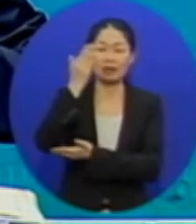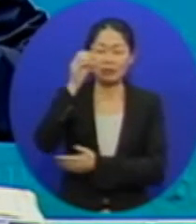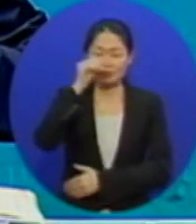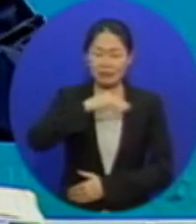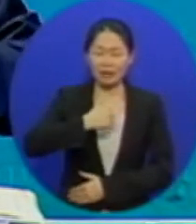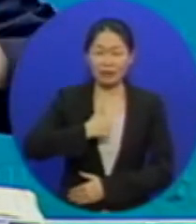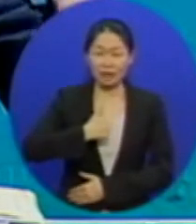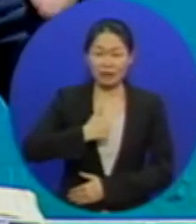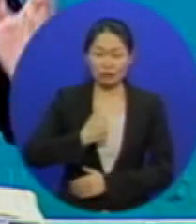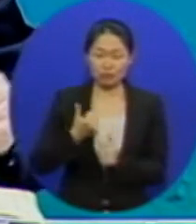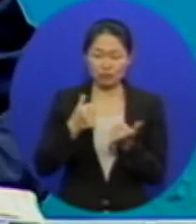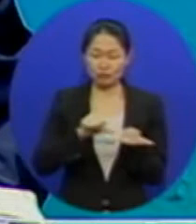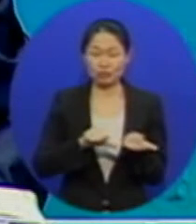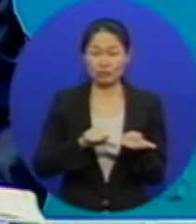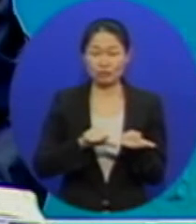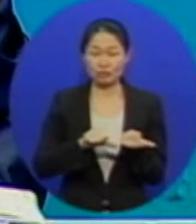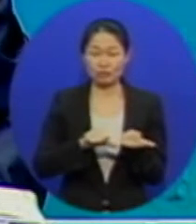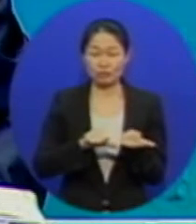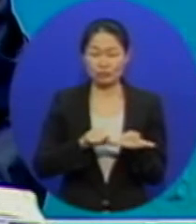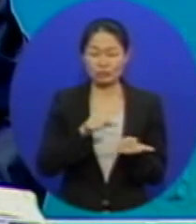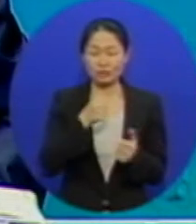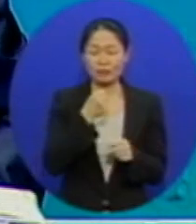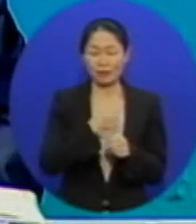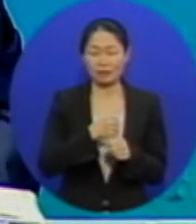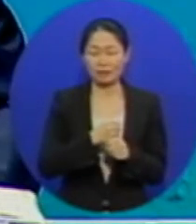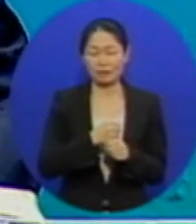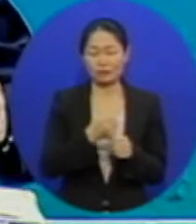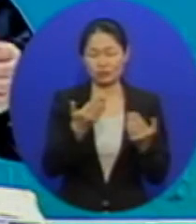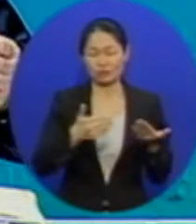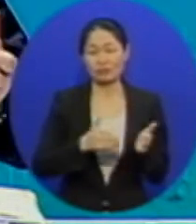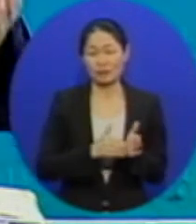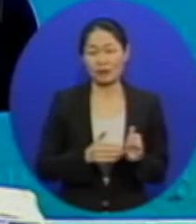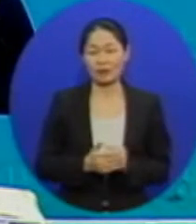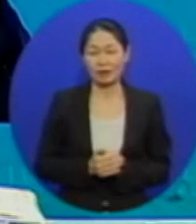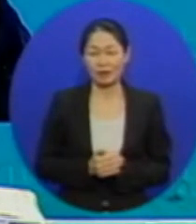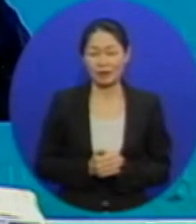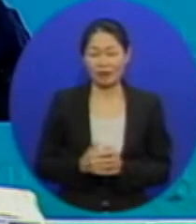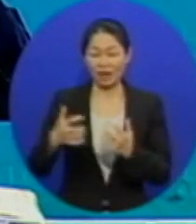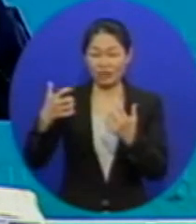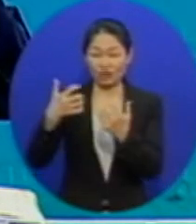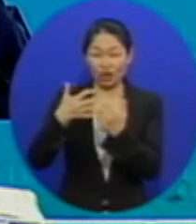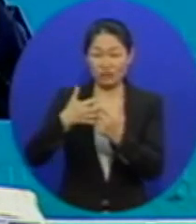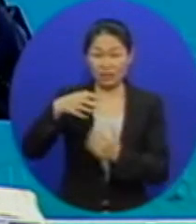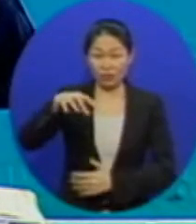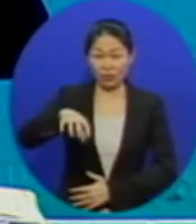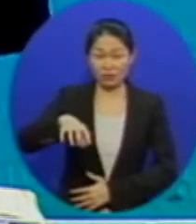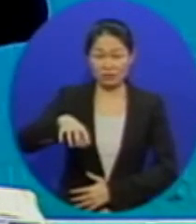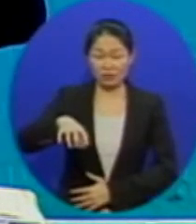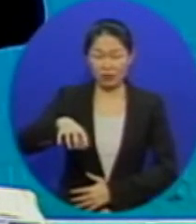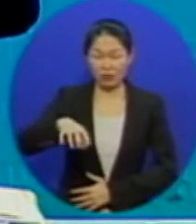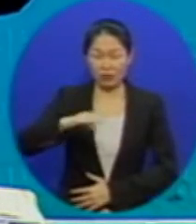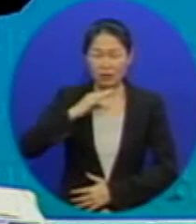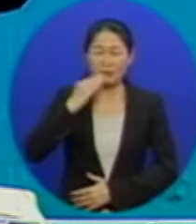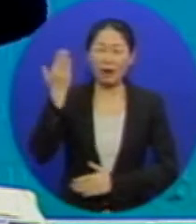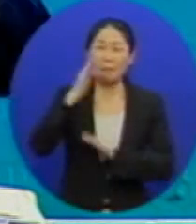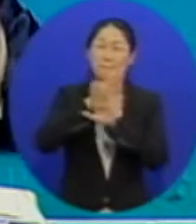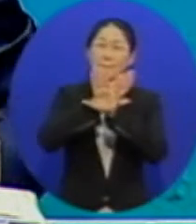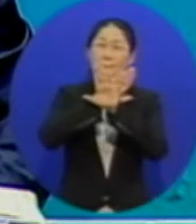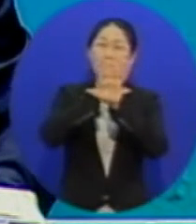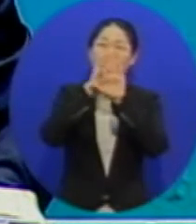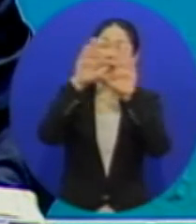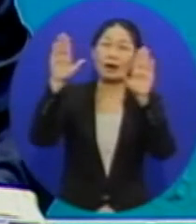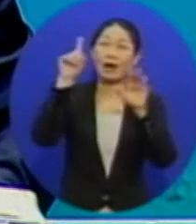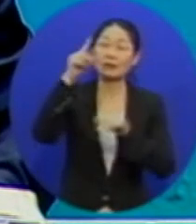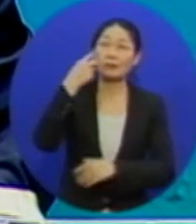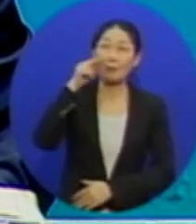나를 죽음을 처리해 버린 되니까 아니 전쟁터에서 그 반 하늘만 한번